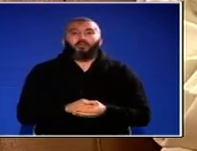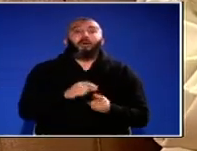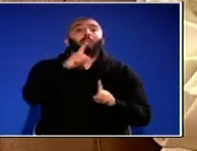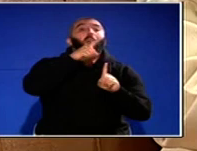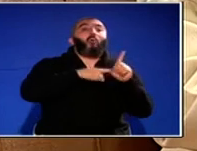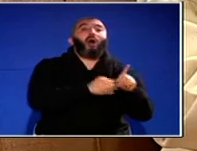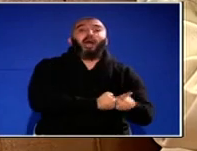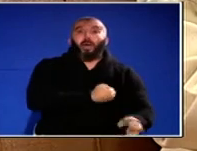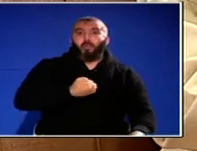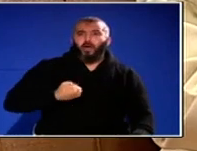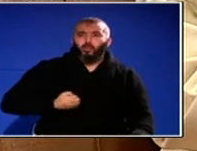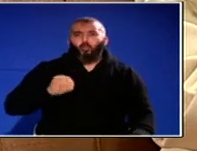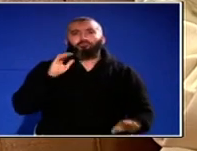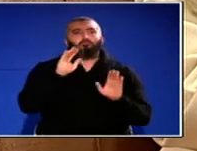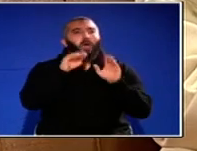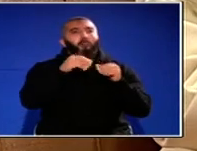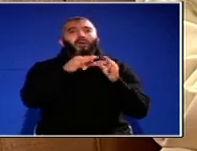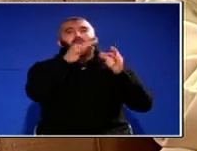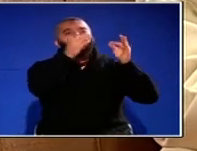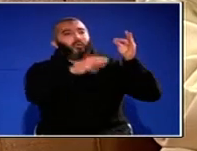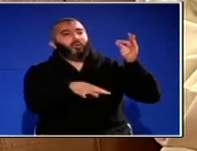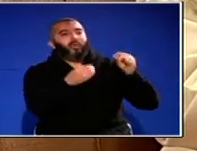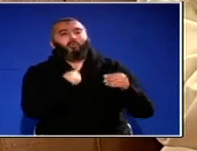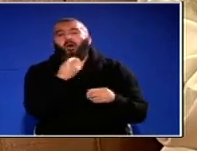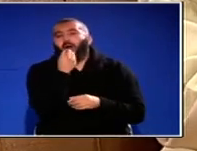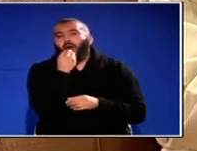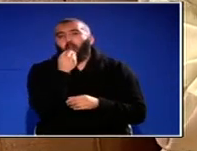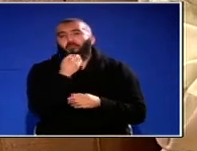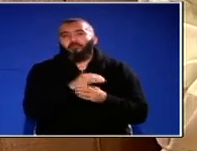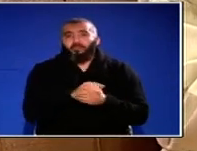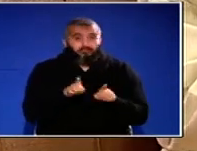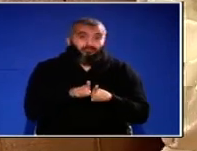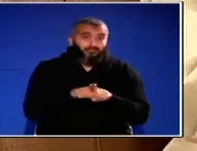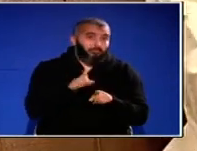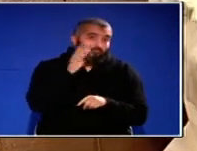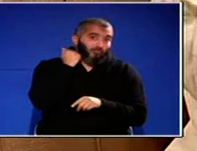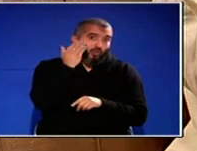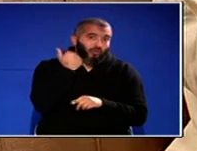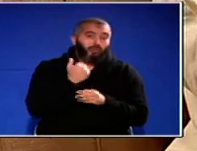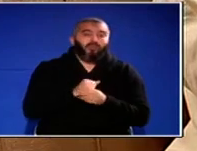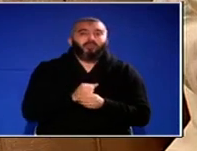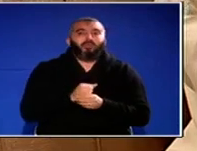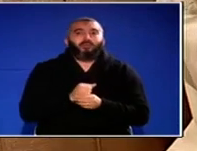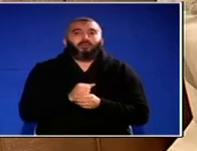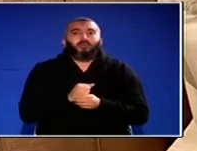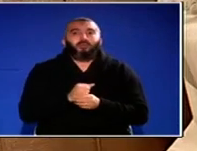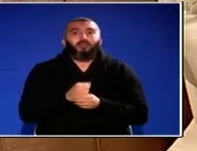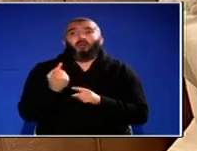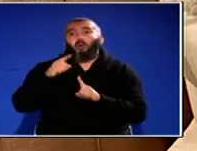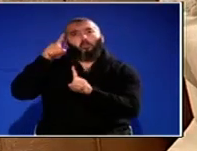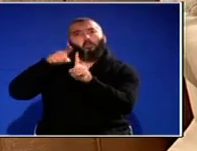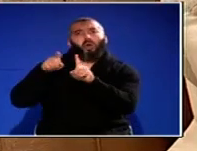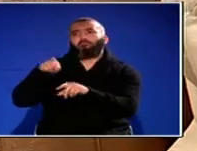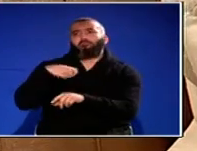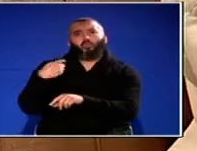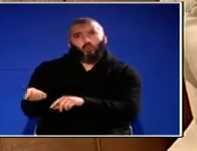بأن العمل في هذا الشهر ليس متميزا عن غيره، فإن شعبان